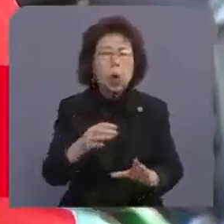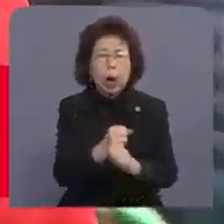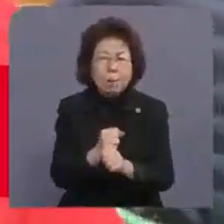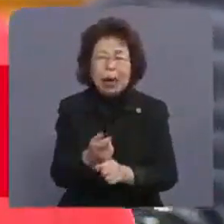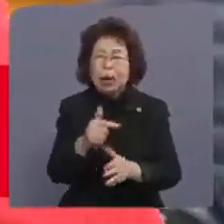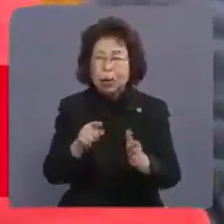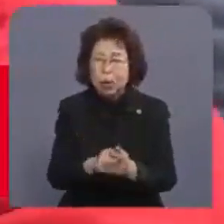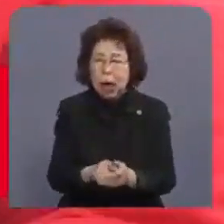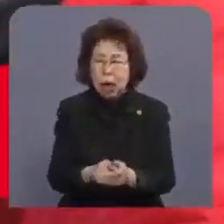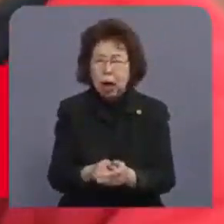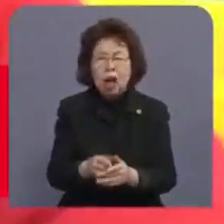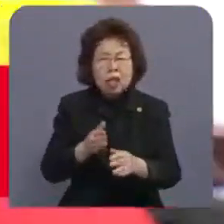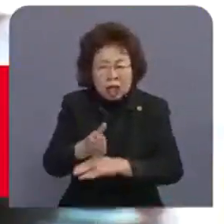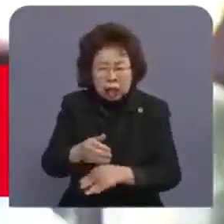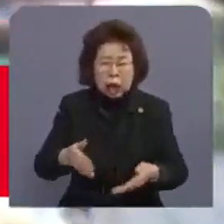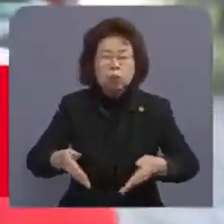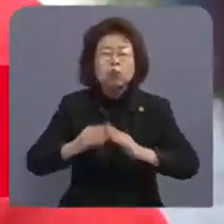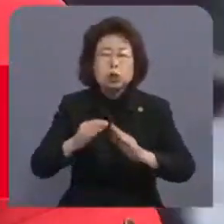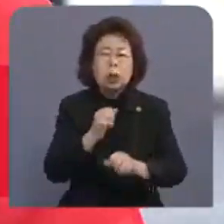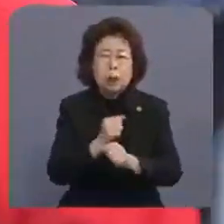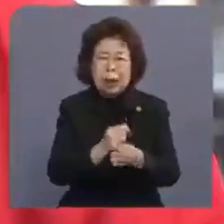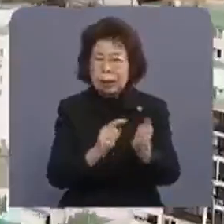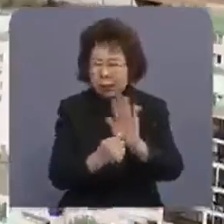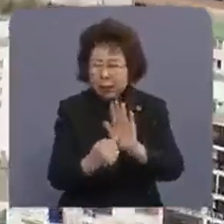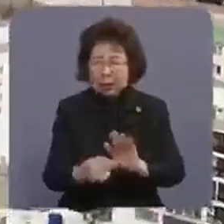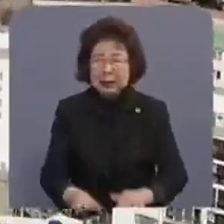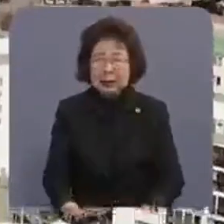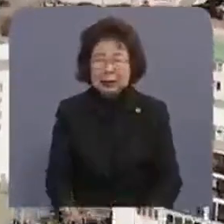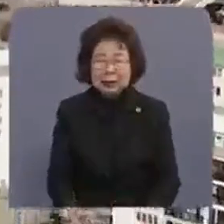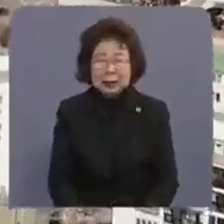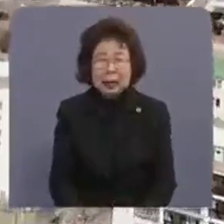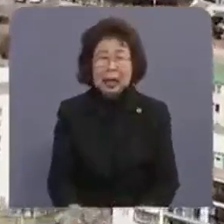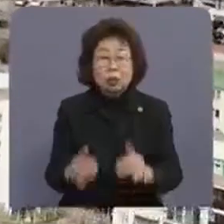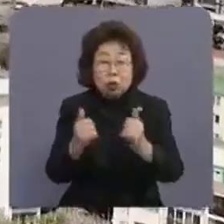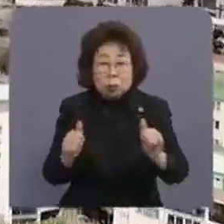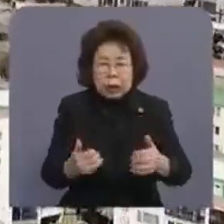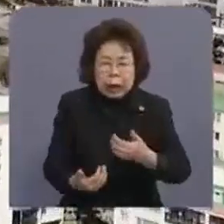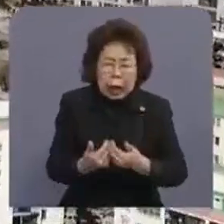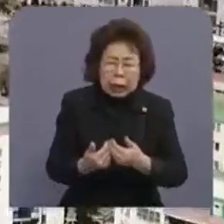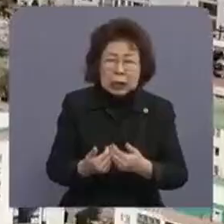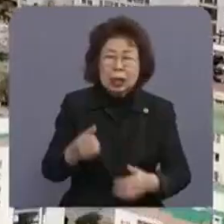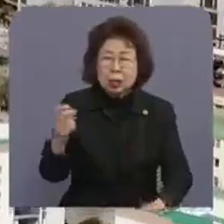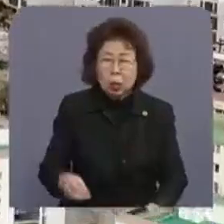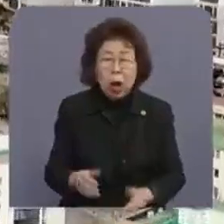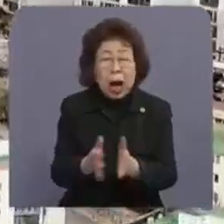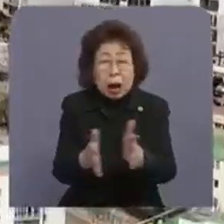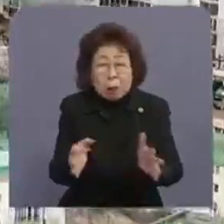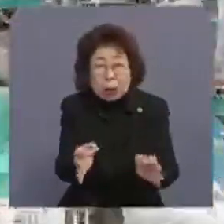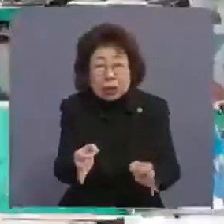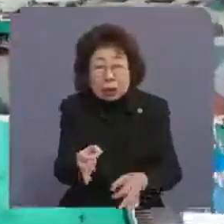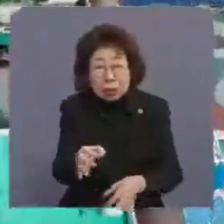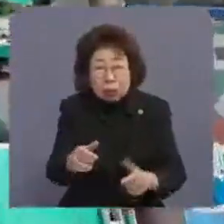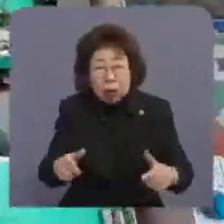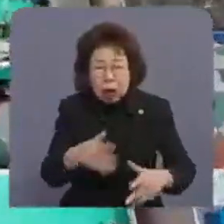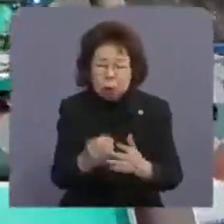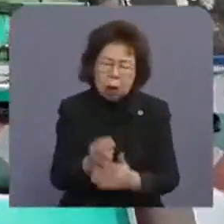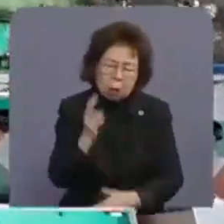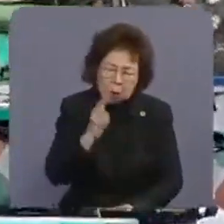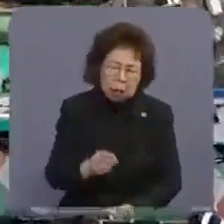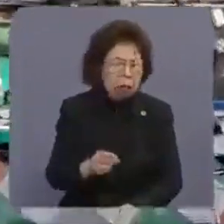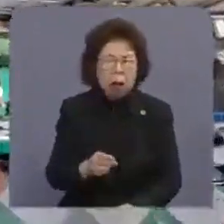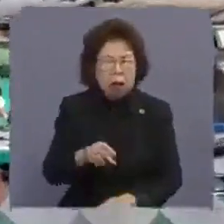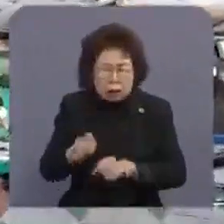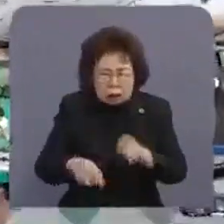제도와 전담 부서 설치를 제시했습니다. 하지만 주민 간의 갈등과 부동산 시장 상황 등 공약